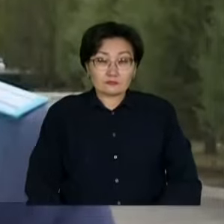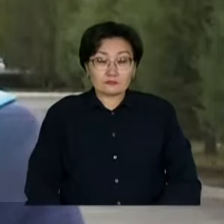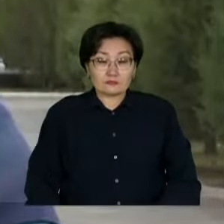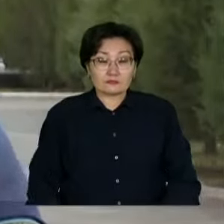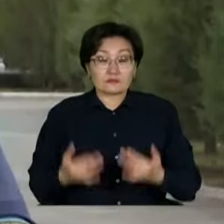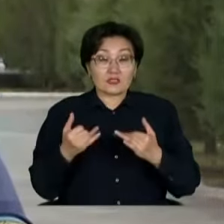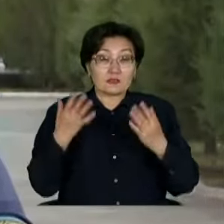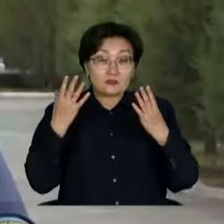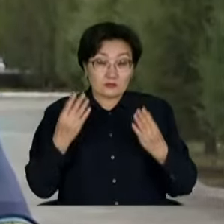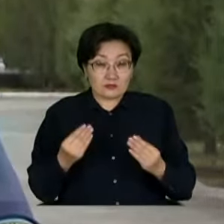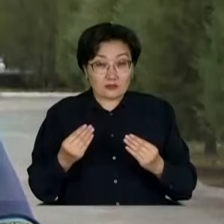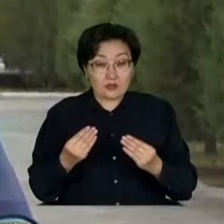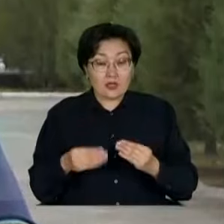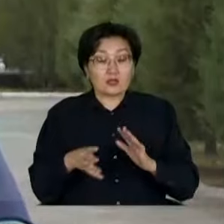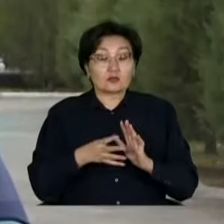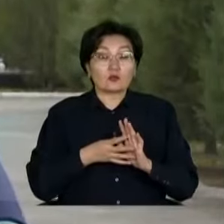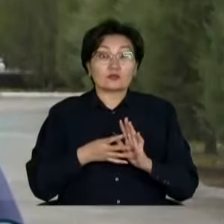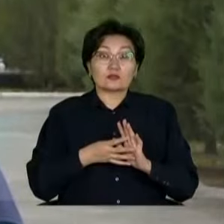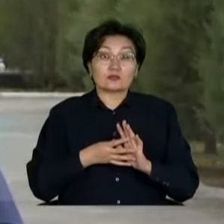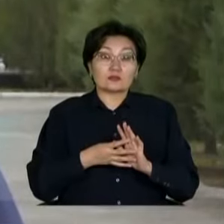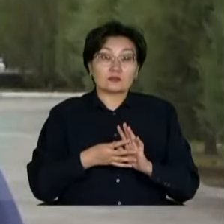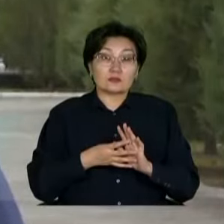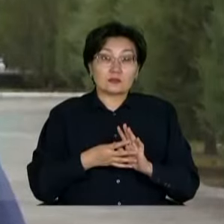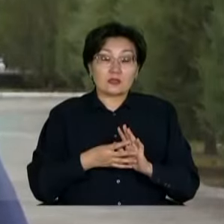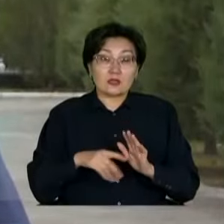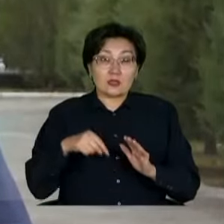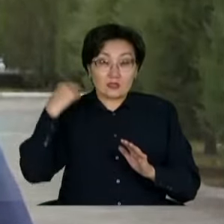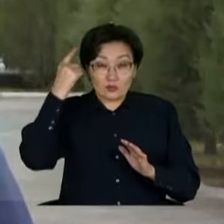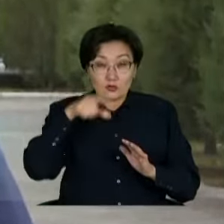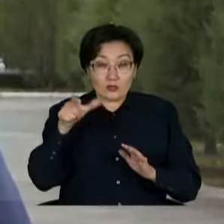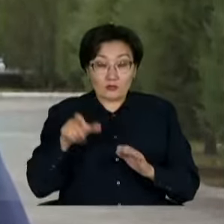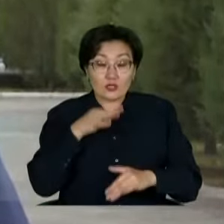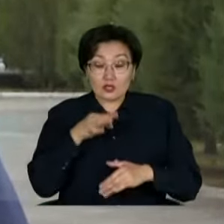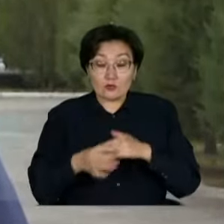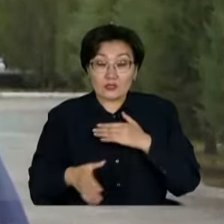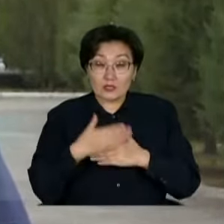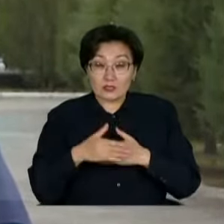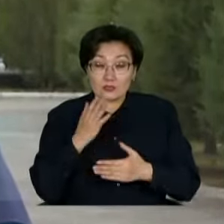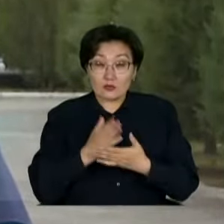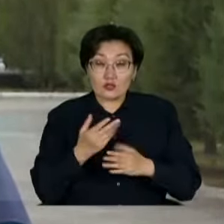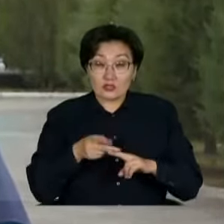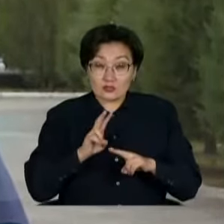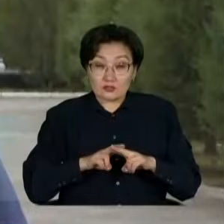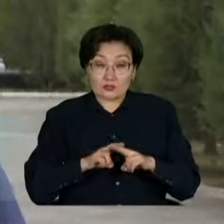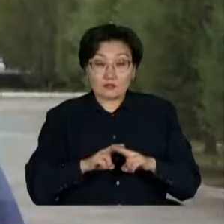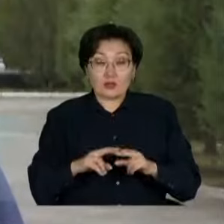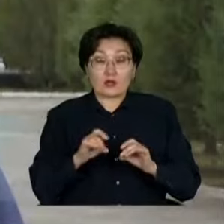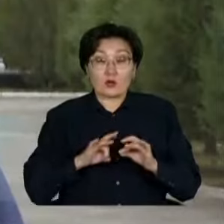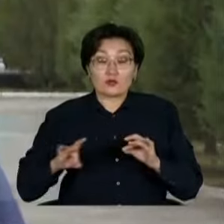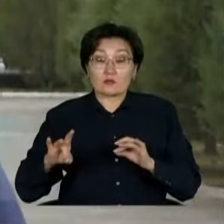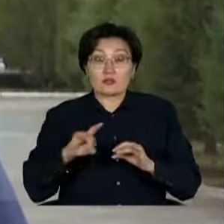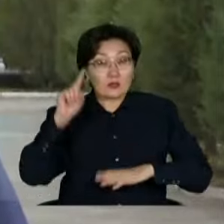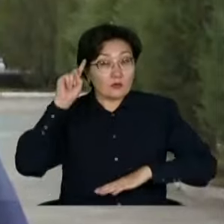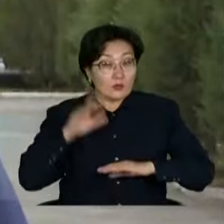Қазіргі таңда 9 тұлға жауаптылыққа тартылды. Оның ішінде аудан